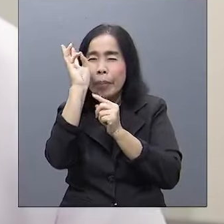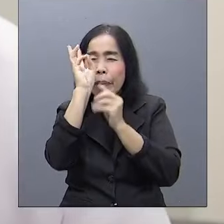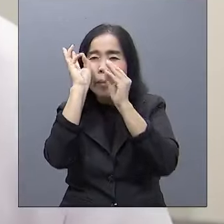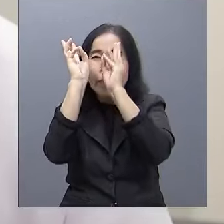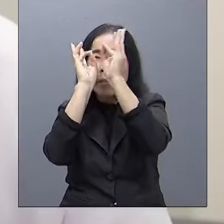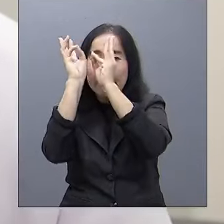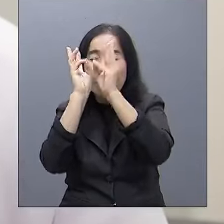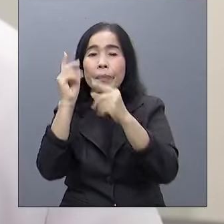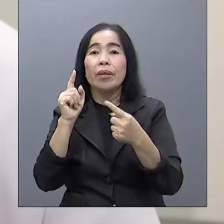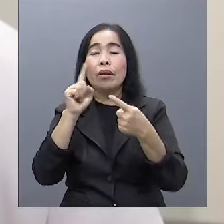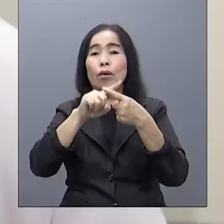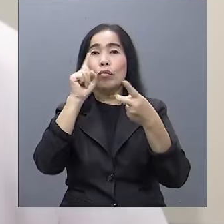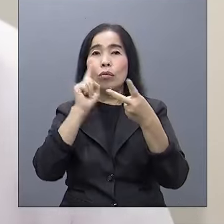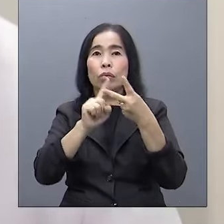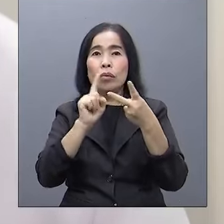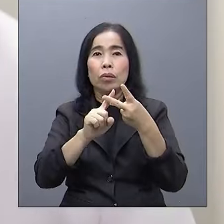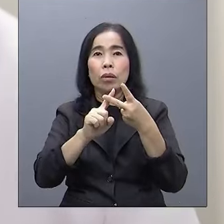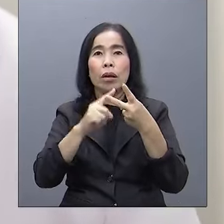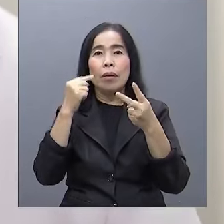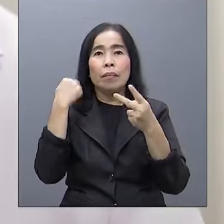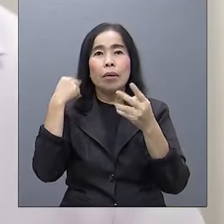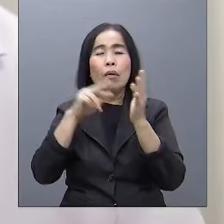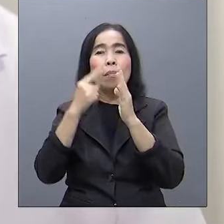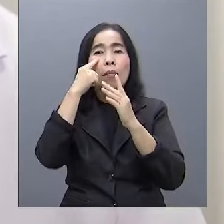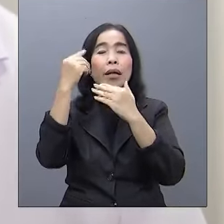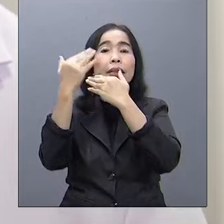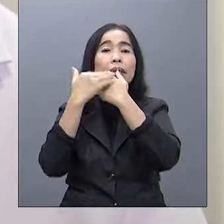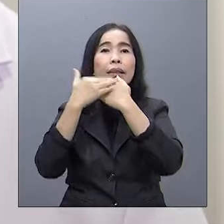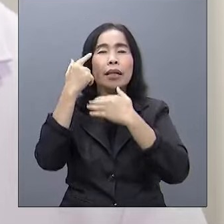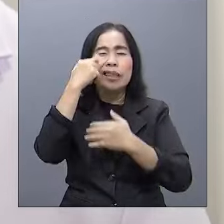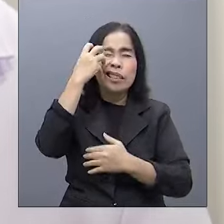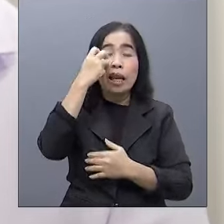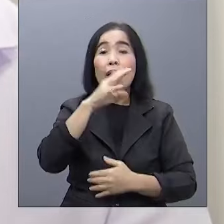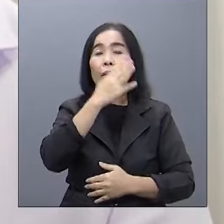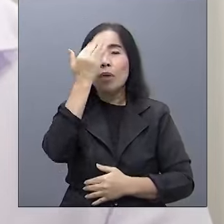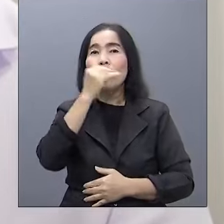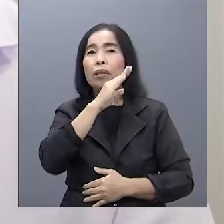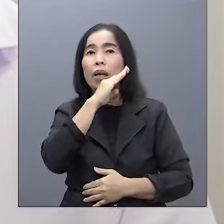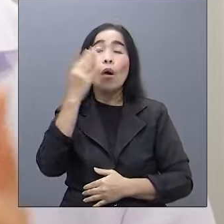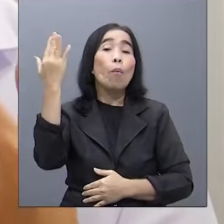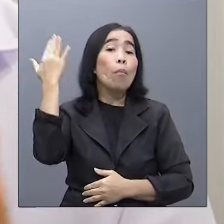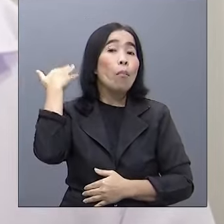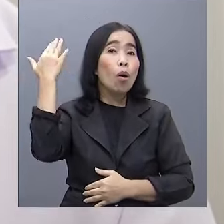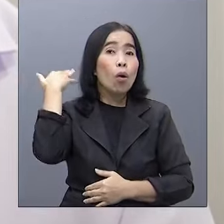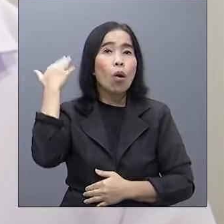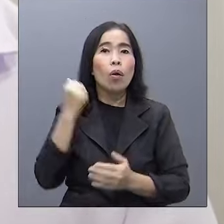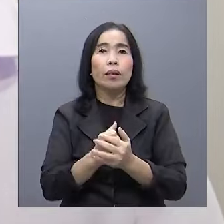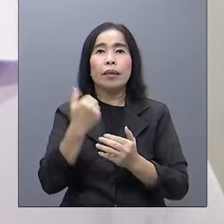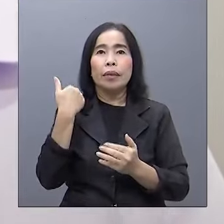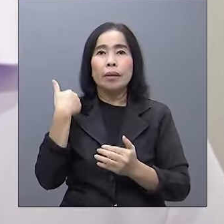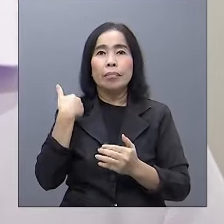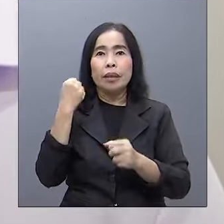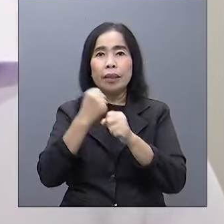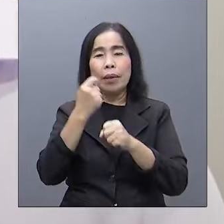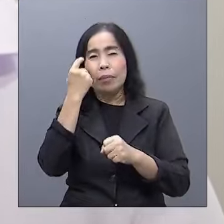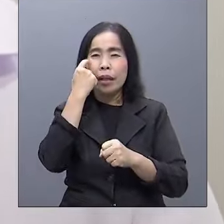ที่2ครับก็คือฟ้าแลบเนี่ยเป็นสัญญาณว่าเวลาที่วุ้นตาเขาเสื่อมเนี่ยคือตะกอนนะครับเขาติดกันกับจอตามาโดยตลอดน